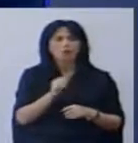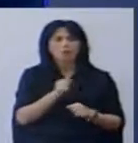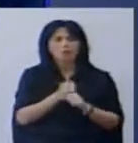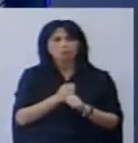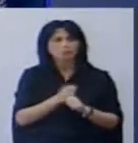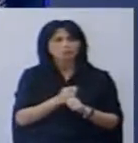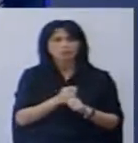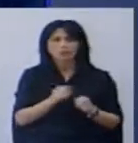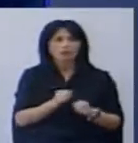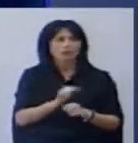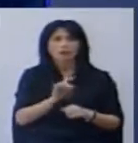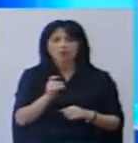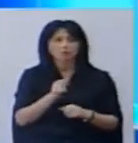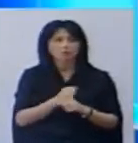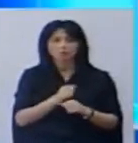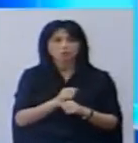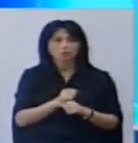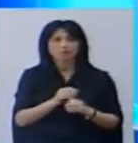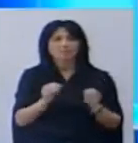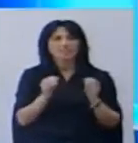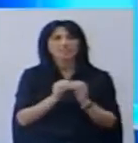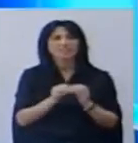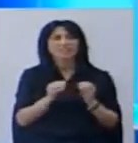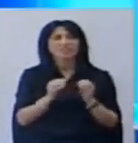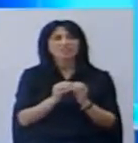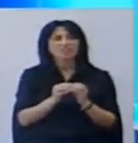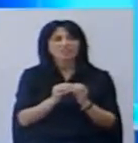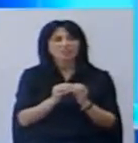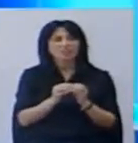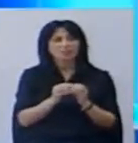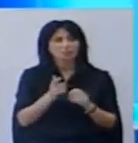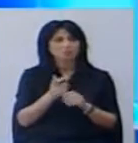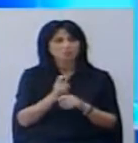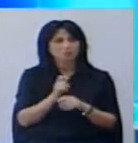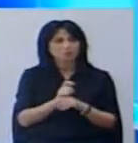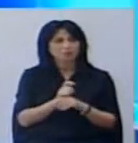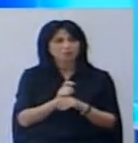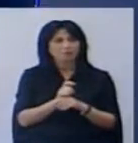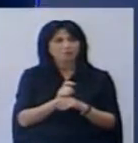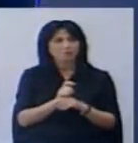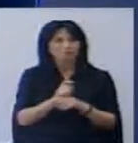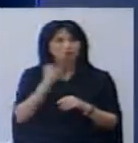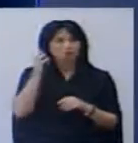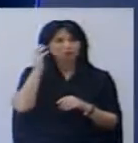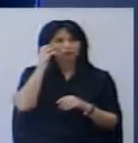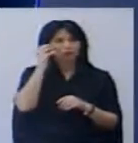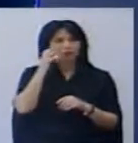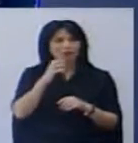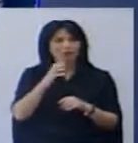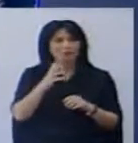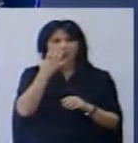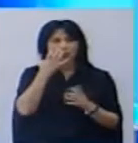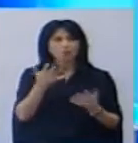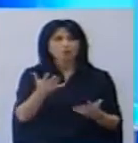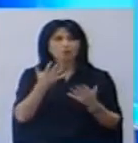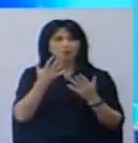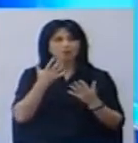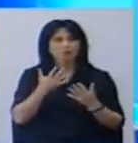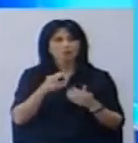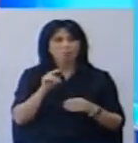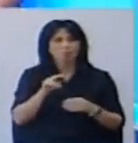ამუშავდეს. Armușau. Erti da igive conebebi. Ძალიან ასე თქვათ შავი ოლიგარქიის სურათი დაგვიხატეთ. ეს